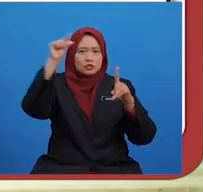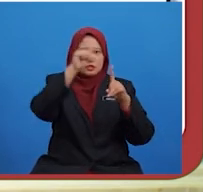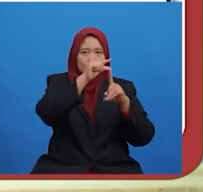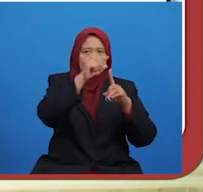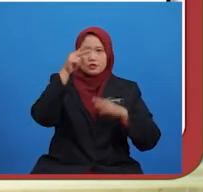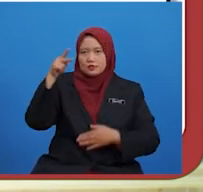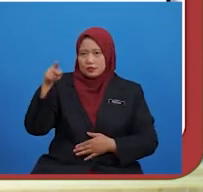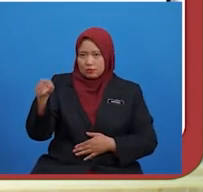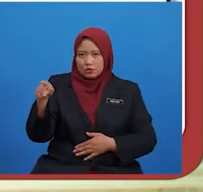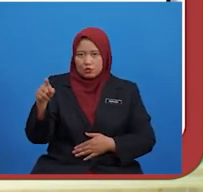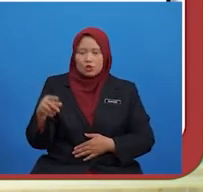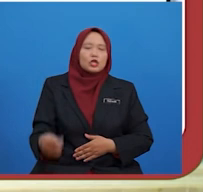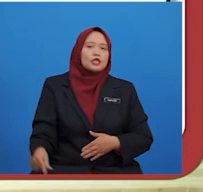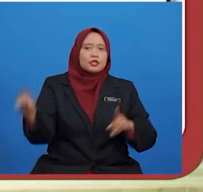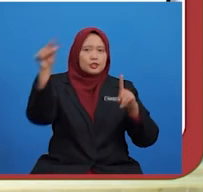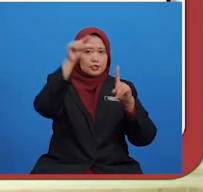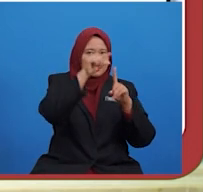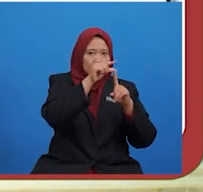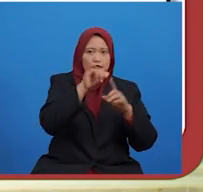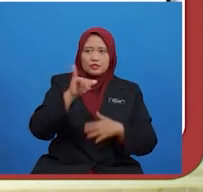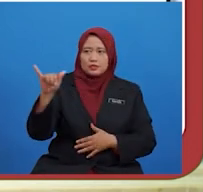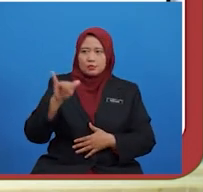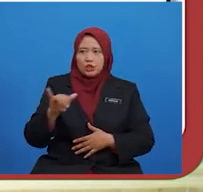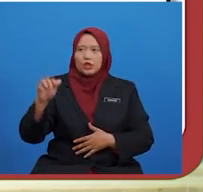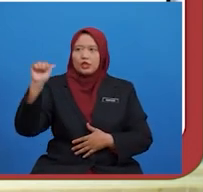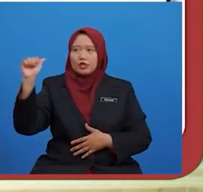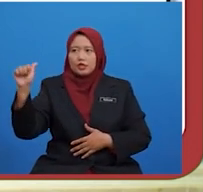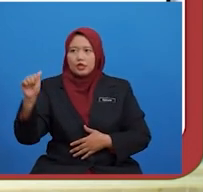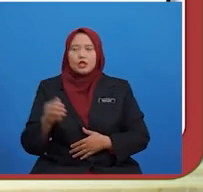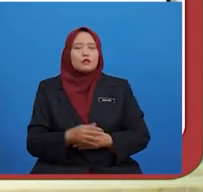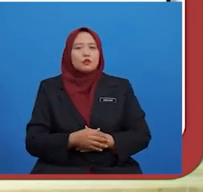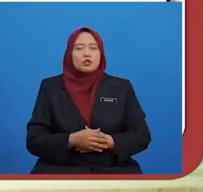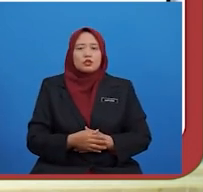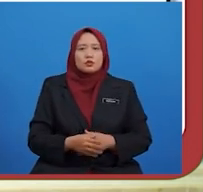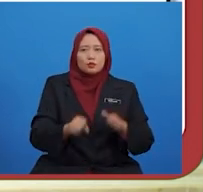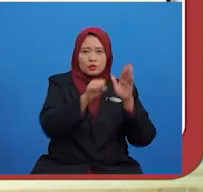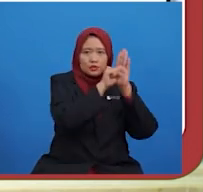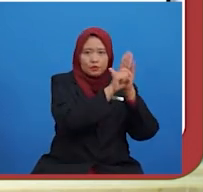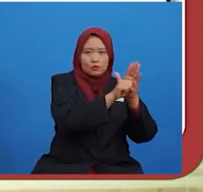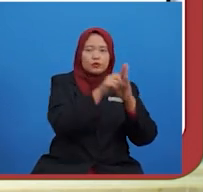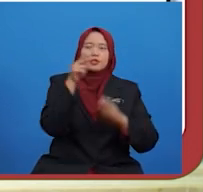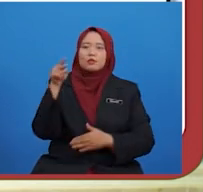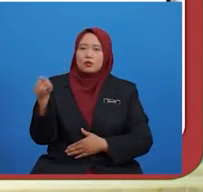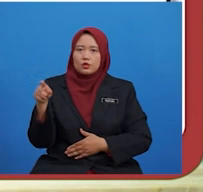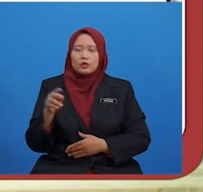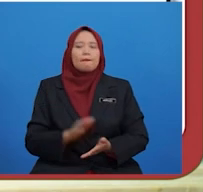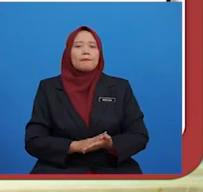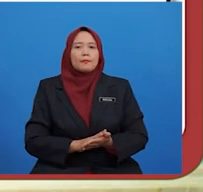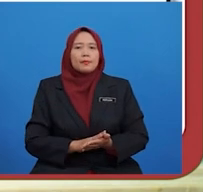Seterusnya, grade sama dengan aksara A. Kemudian simbol semikolon.